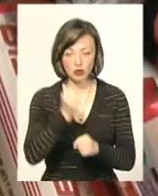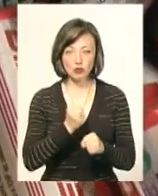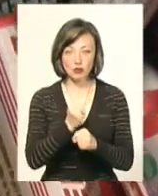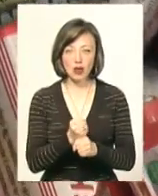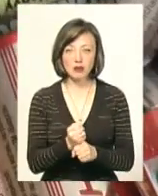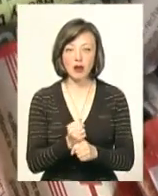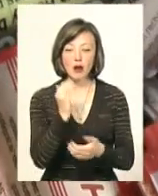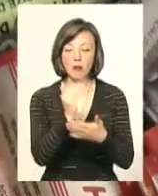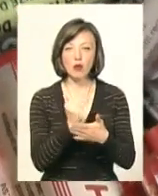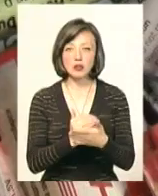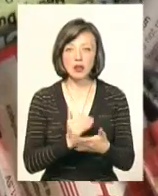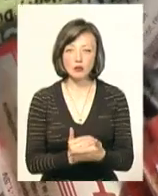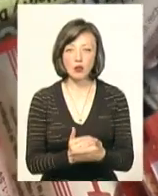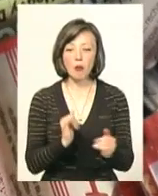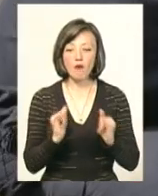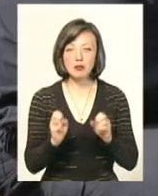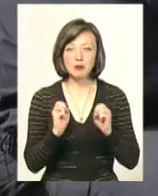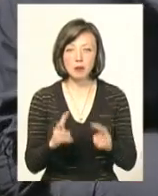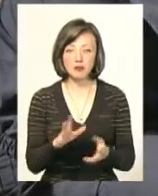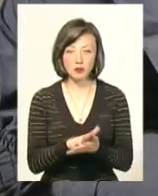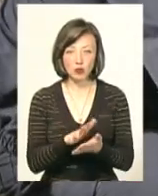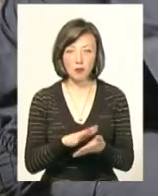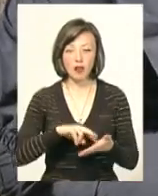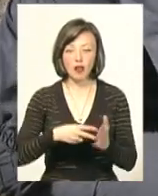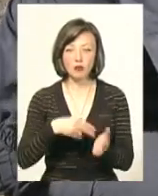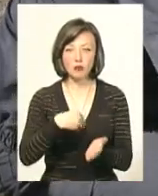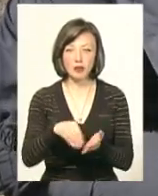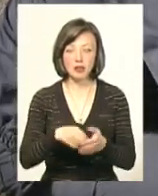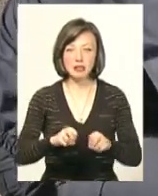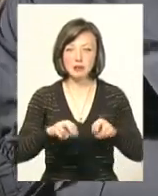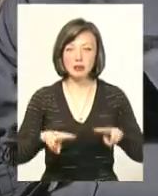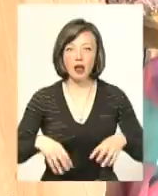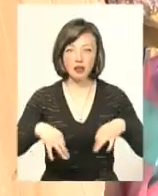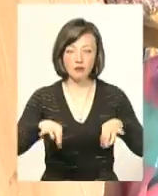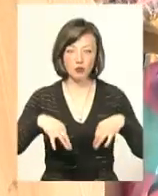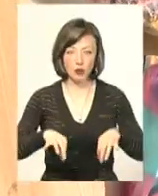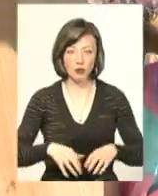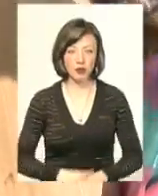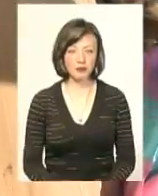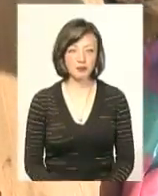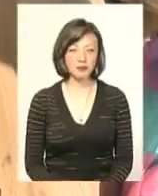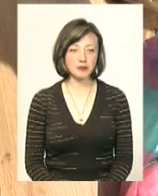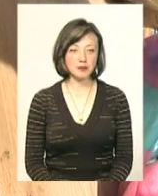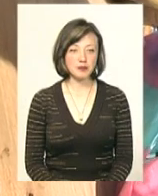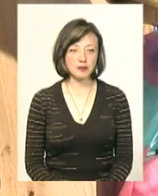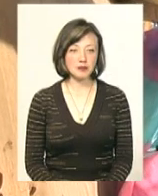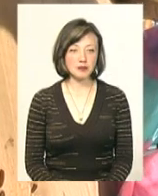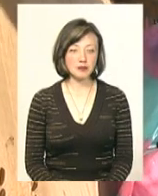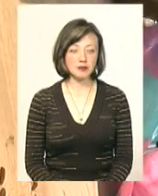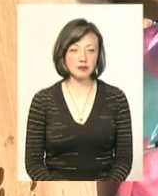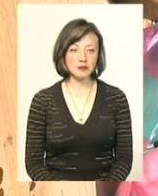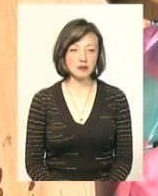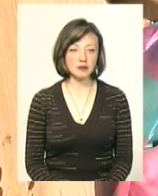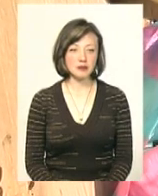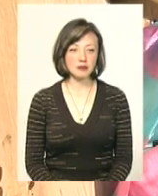розробляють концепцію поводження з небезпечними відходами та планують придбати для цього спеціальний автомобіль. Тетяна Присикар, Іван Мовчан, новини Поділля